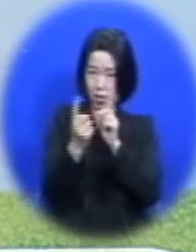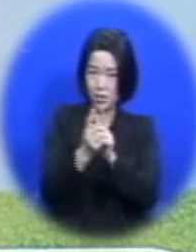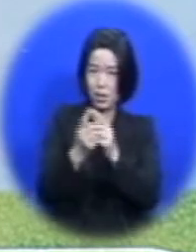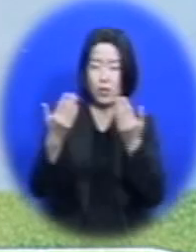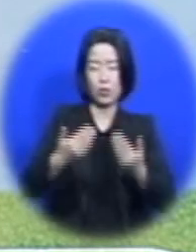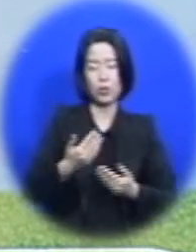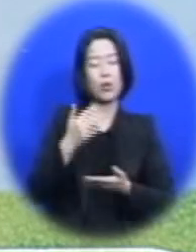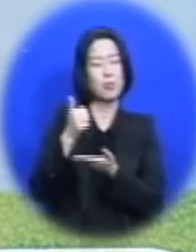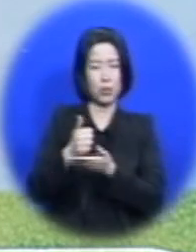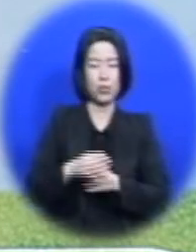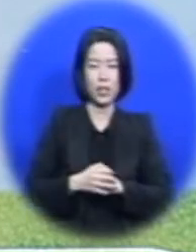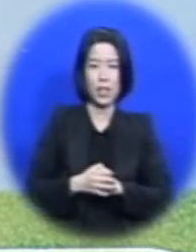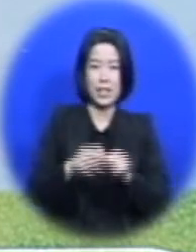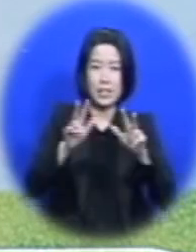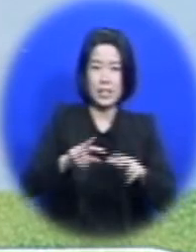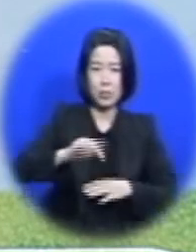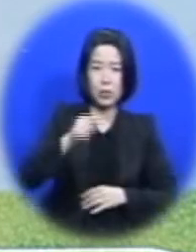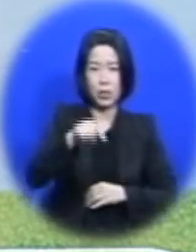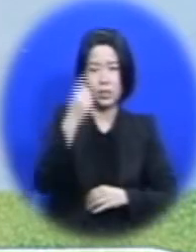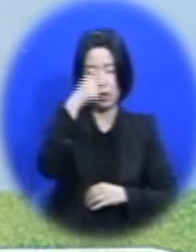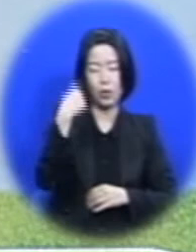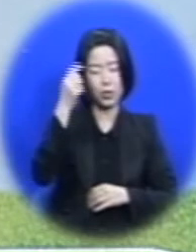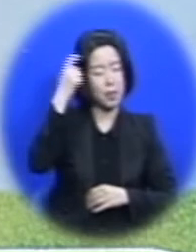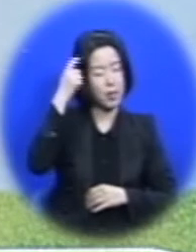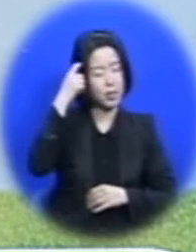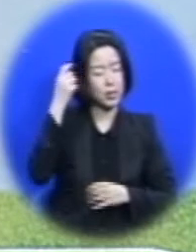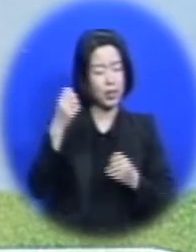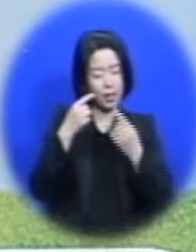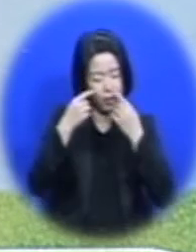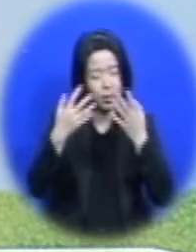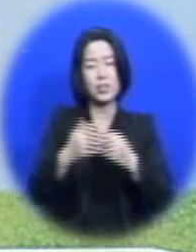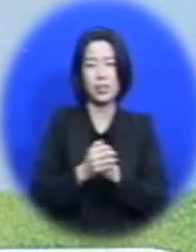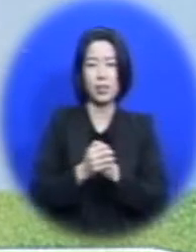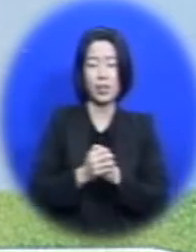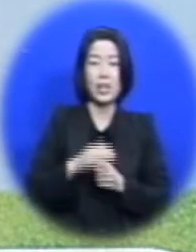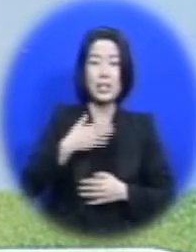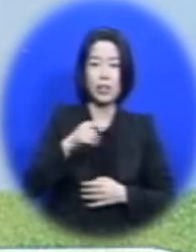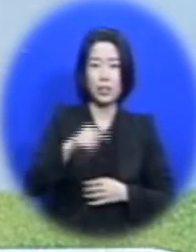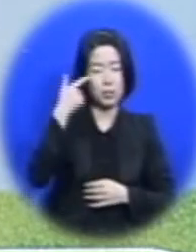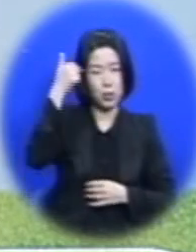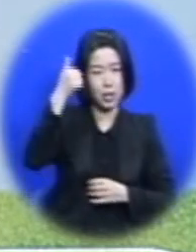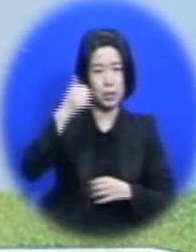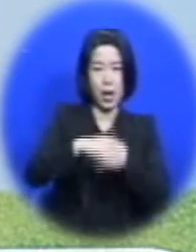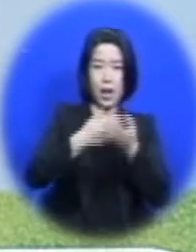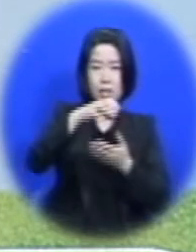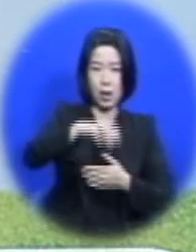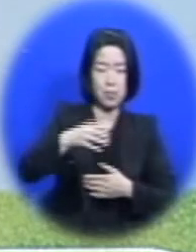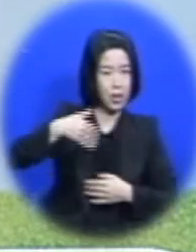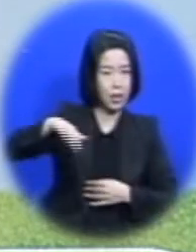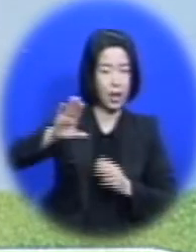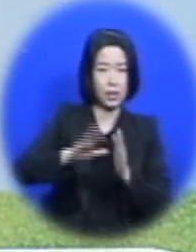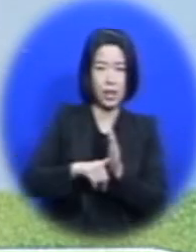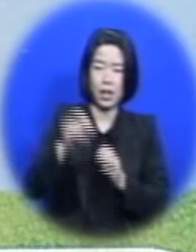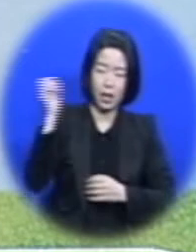뿐이었어 지금도 그 얼굴이 머릿속에서 납니다 저는 그 목사님이 하나님 앞에 갈 때 갑자기 그렇게